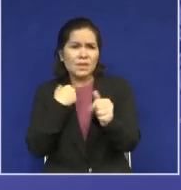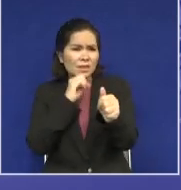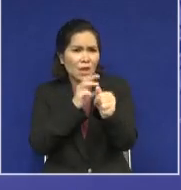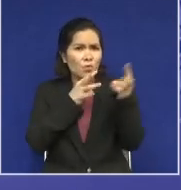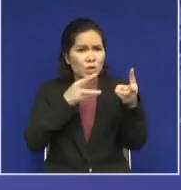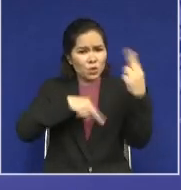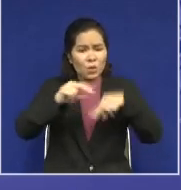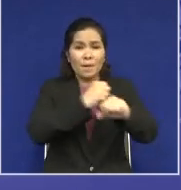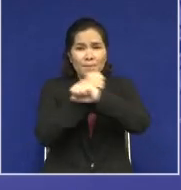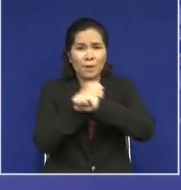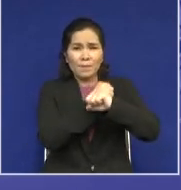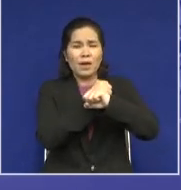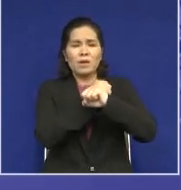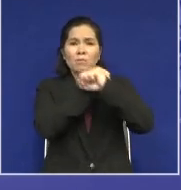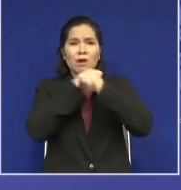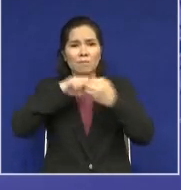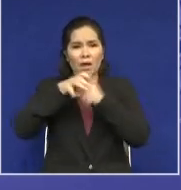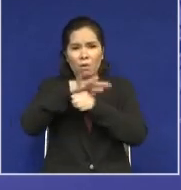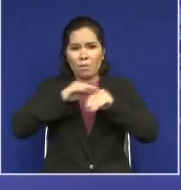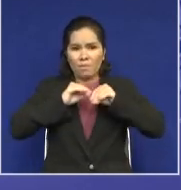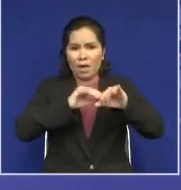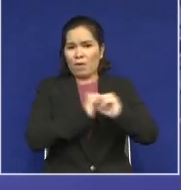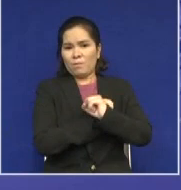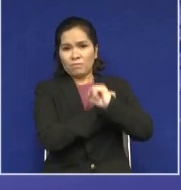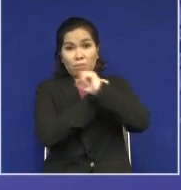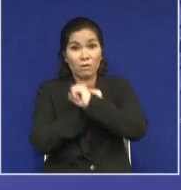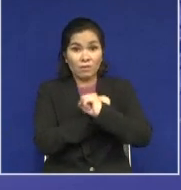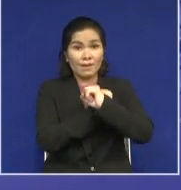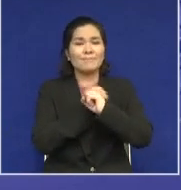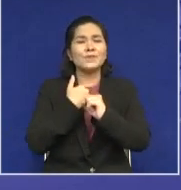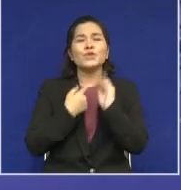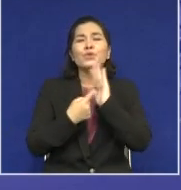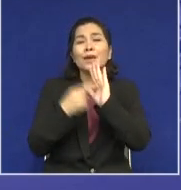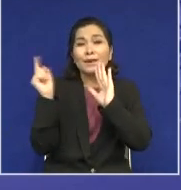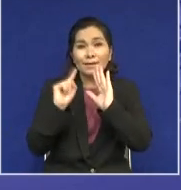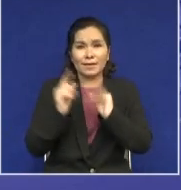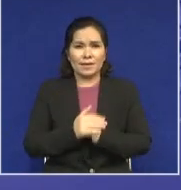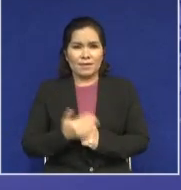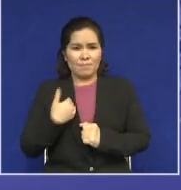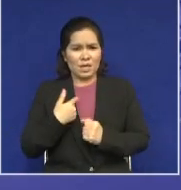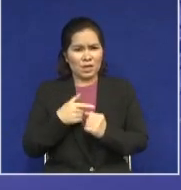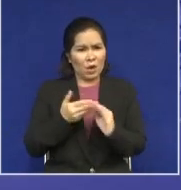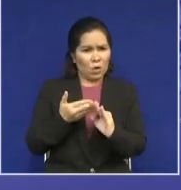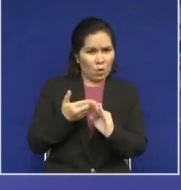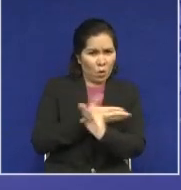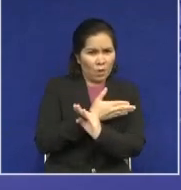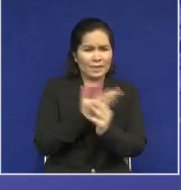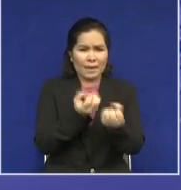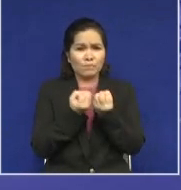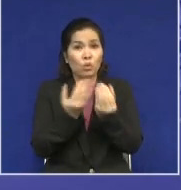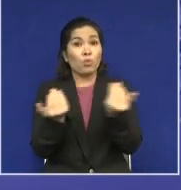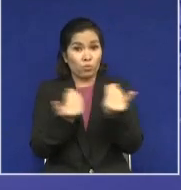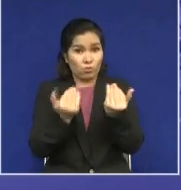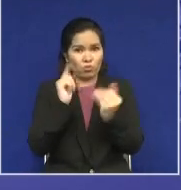ป้องกันการแพร่ระบาดของเชื้อโควิด-19 ค่ะในมาตรการค่ะอย่างเช่นมีการเตรียมจุดคัดกรองสำหรับการรับส่งนักเรียนน